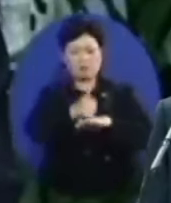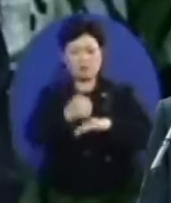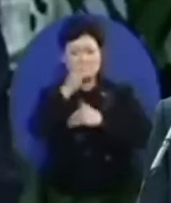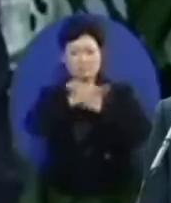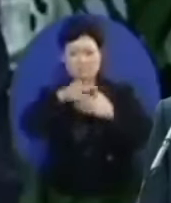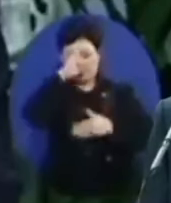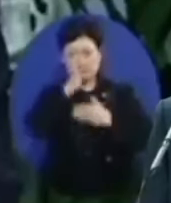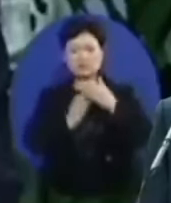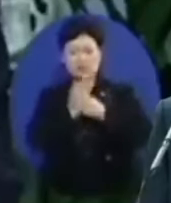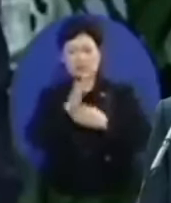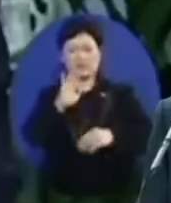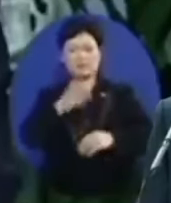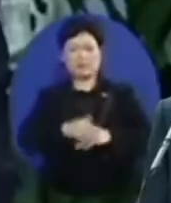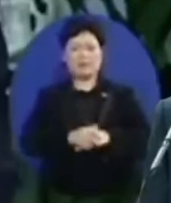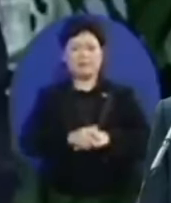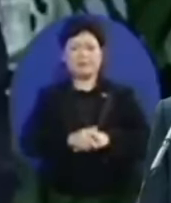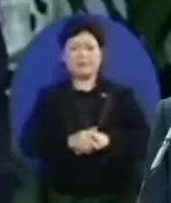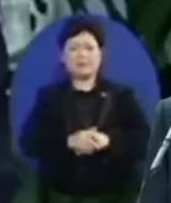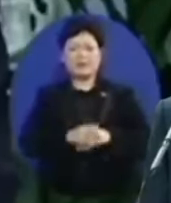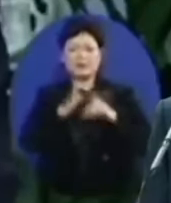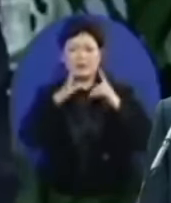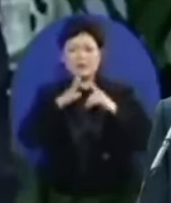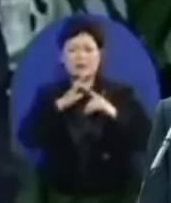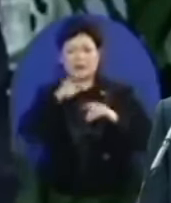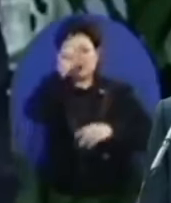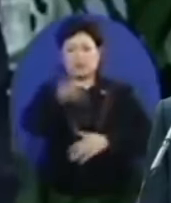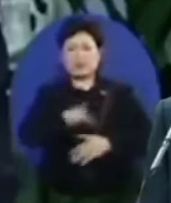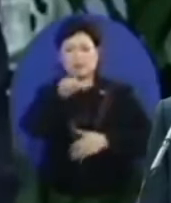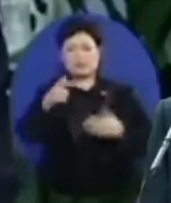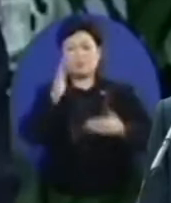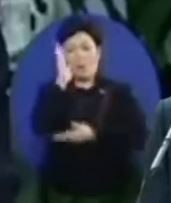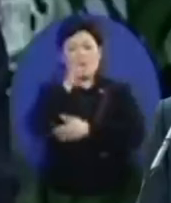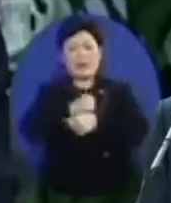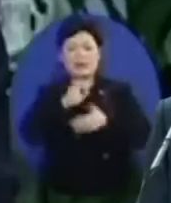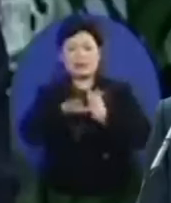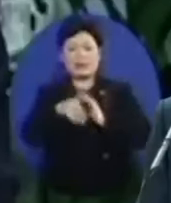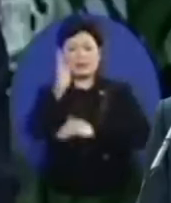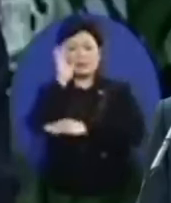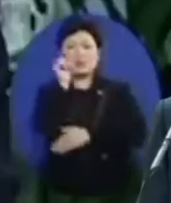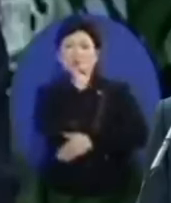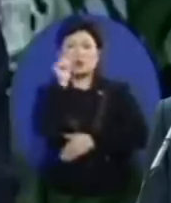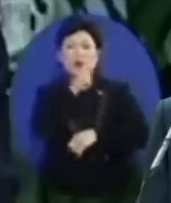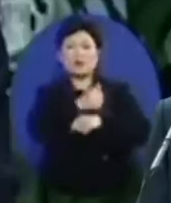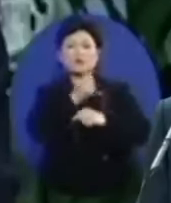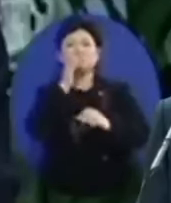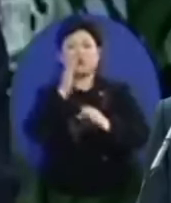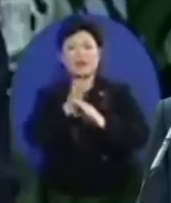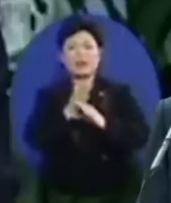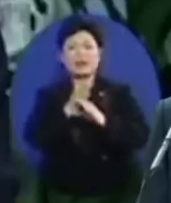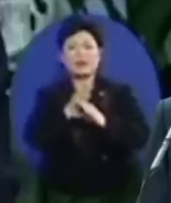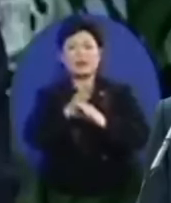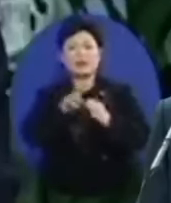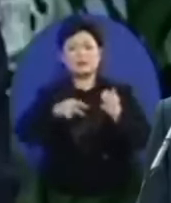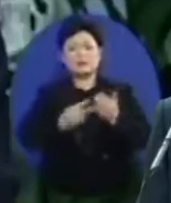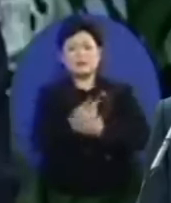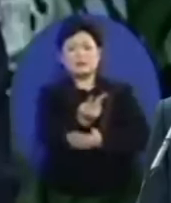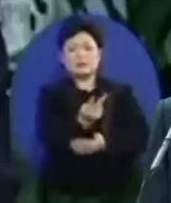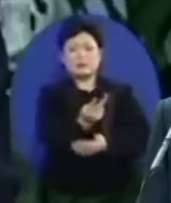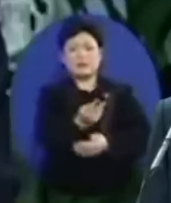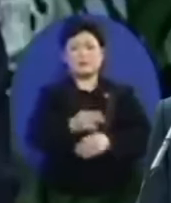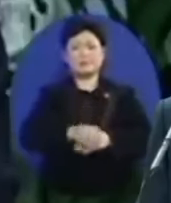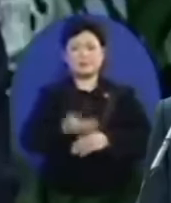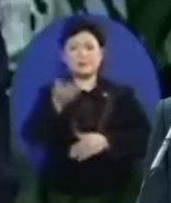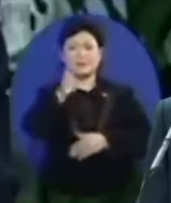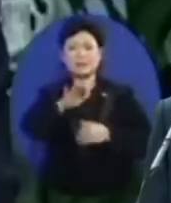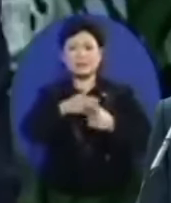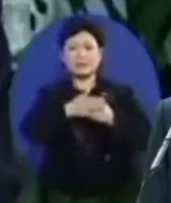들고 맙니다. 제가 서대문에서 목회할 때 설교 통역을 하다가 쓰러졌습니다.